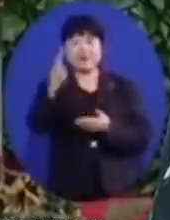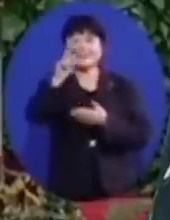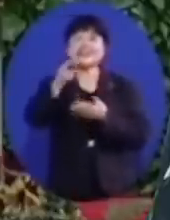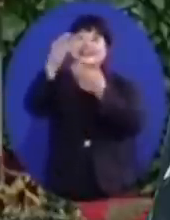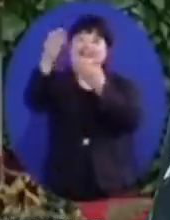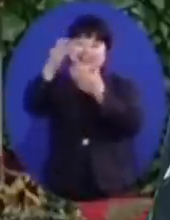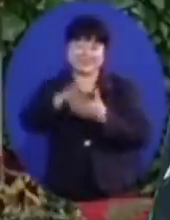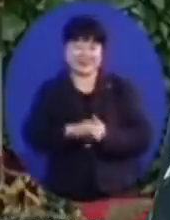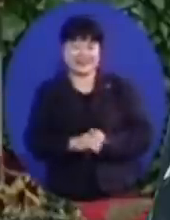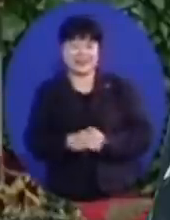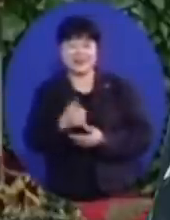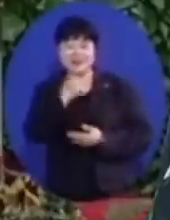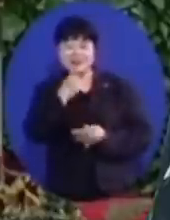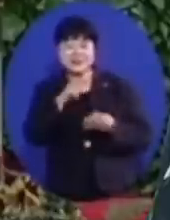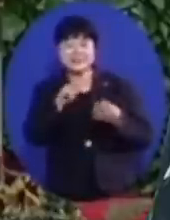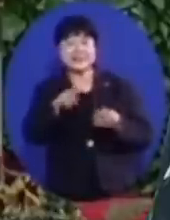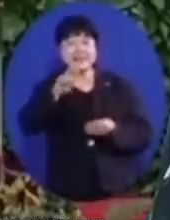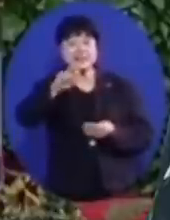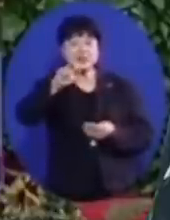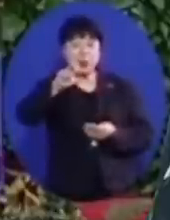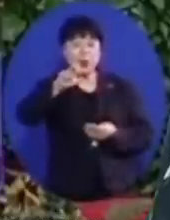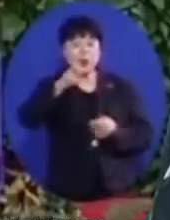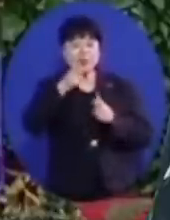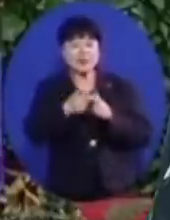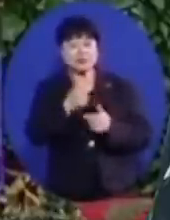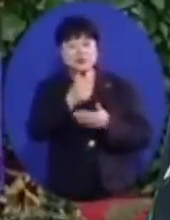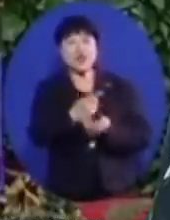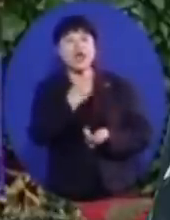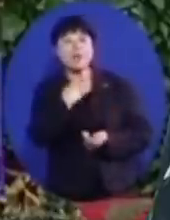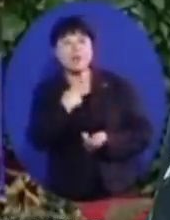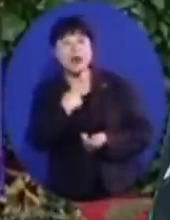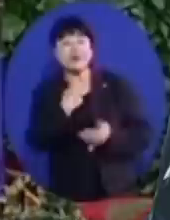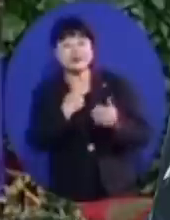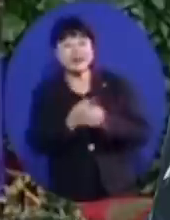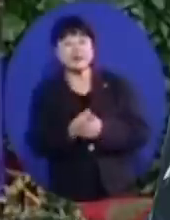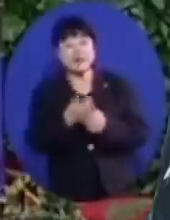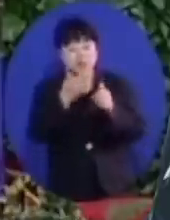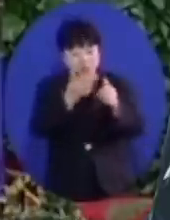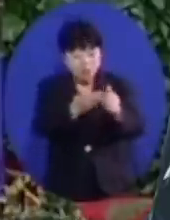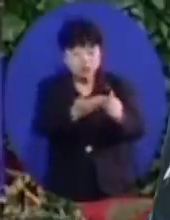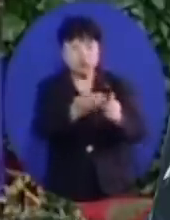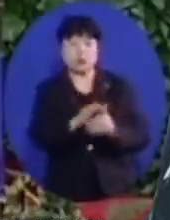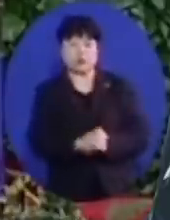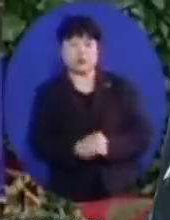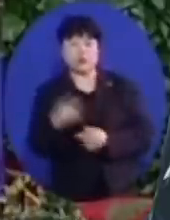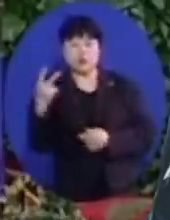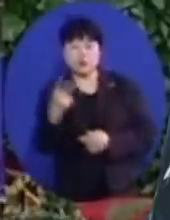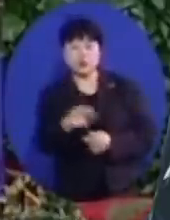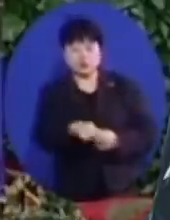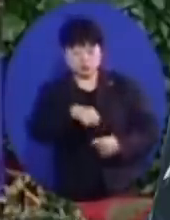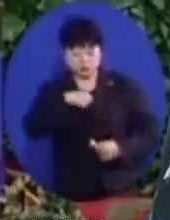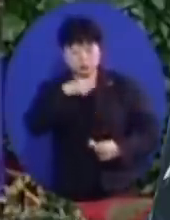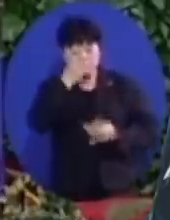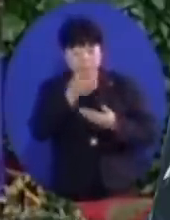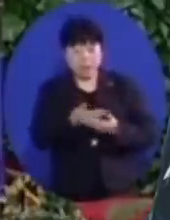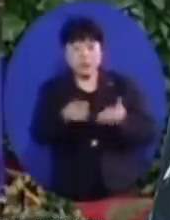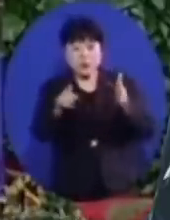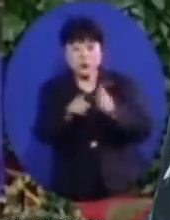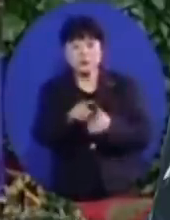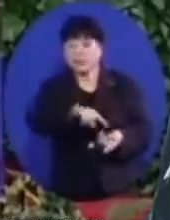것입니다 로마서 4장 25절에 예수는 우리 범주에 한 것 때문에 내어줌이 되고 또한 우리를 의롭다 하시기 위하여